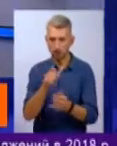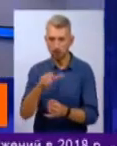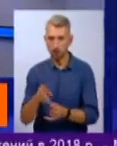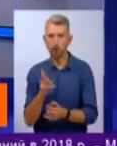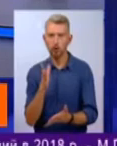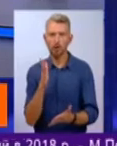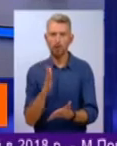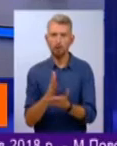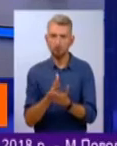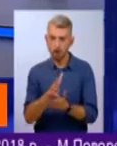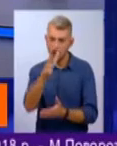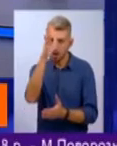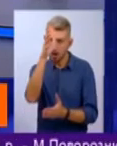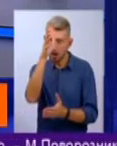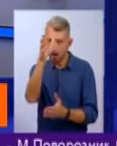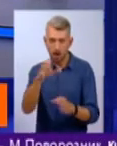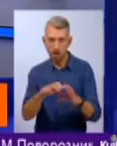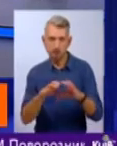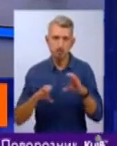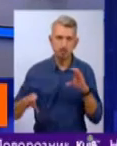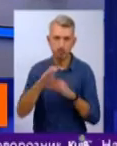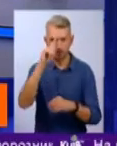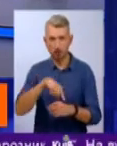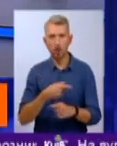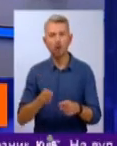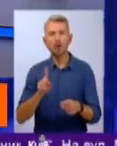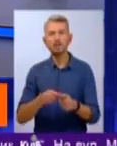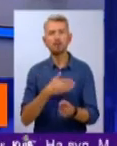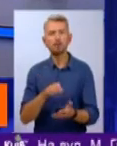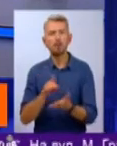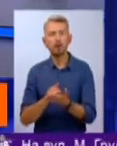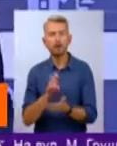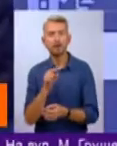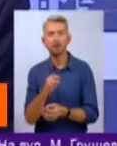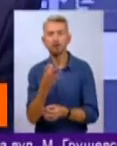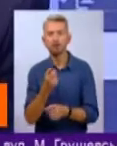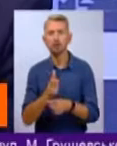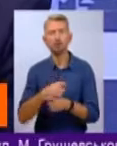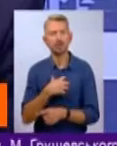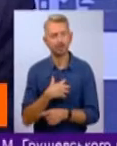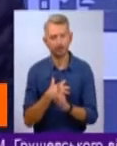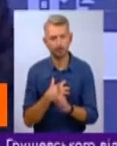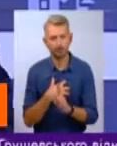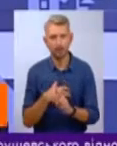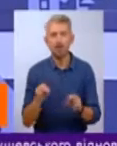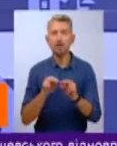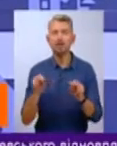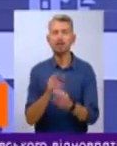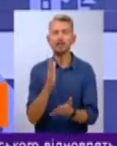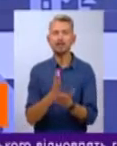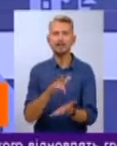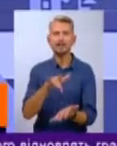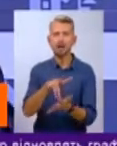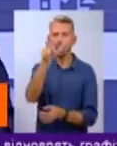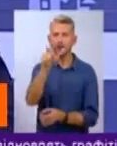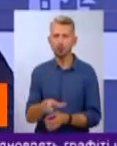мають енциклопедичні знання. Тобто, от ці дефініції, ми повинні на них, і ще дуже важливо. Вчитель є центральною фігурою